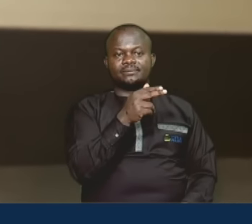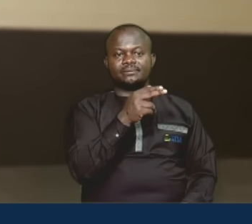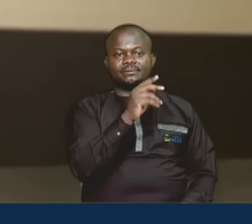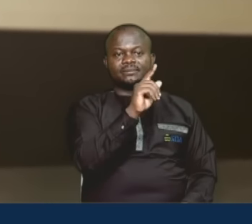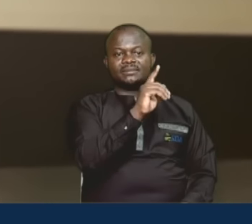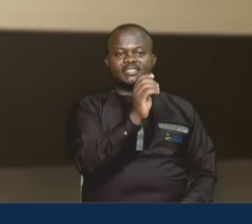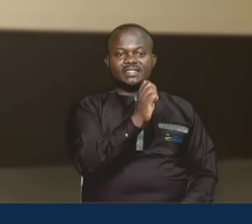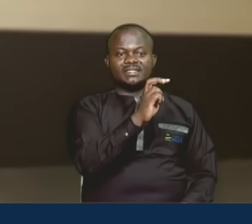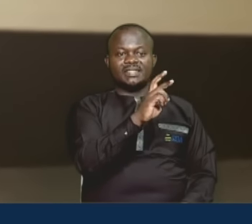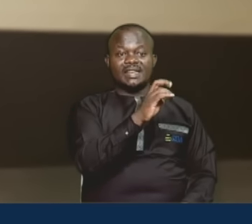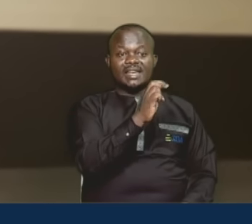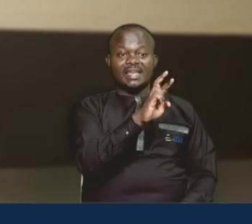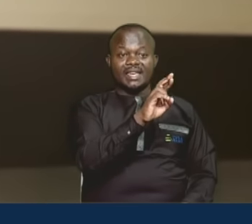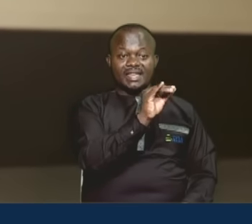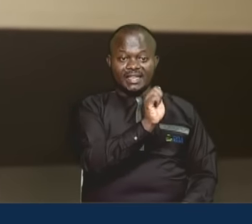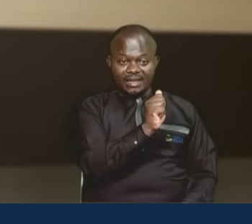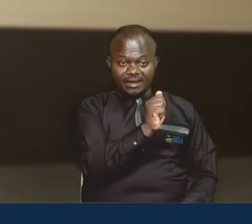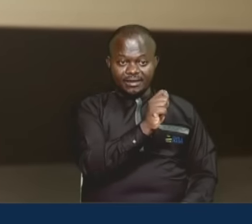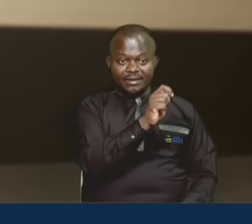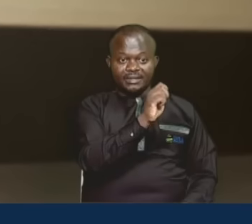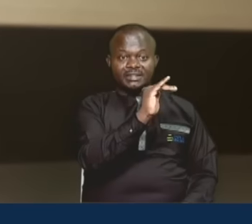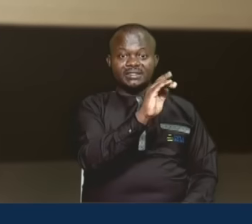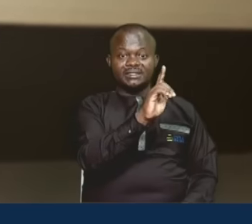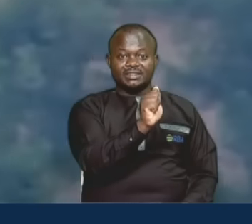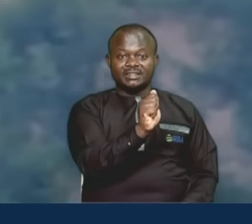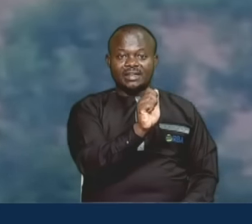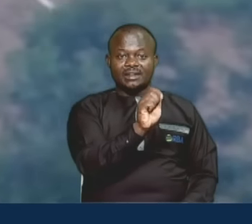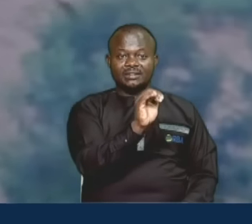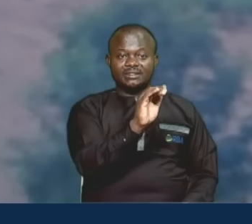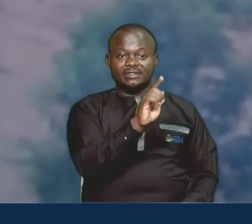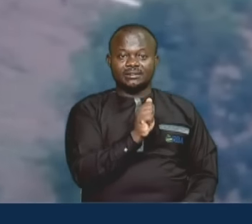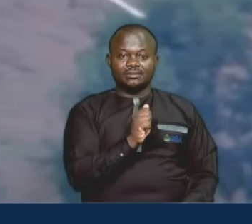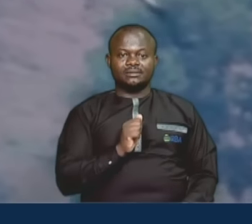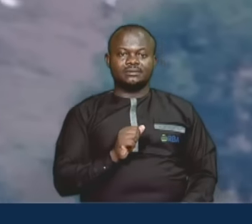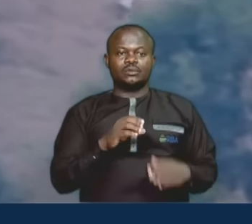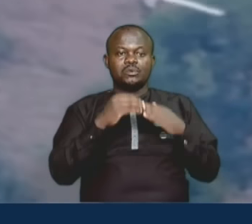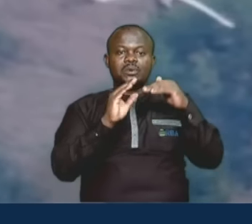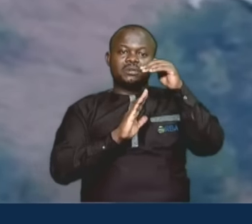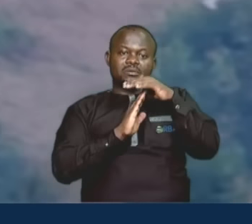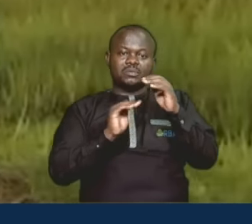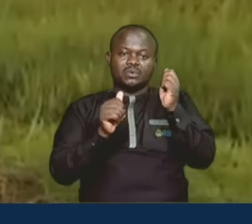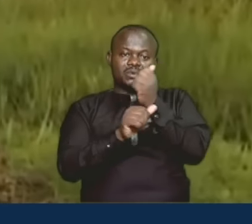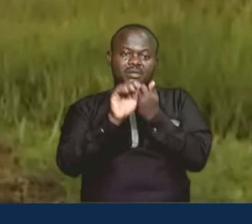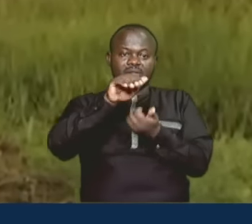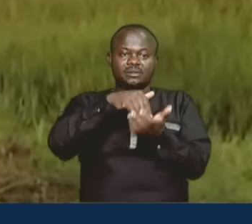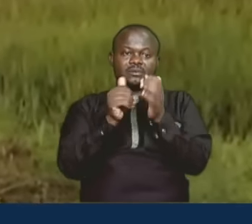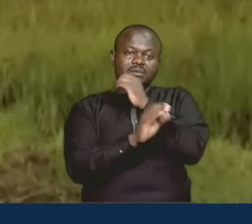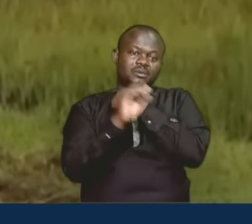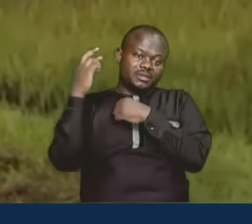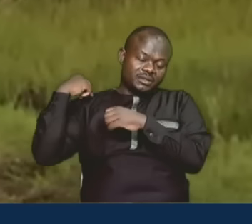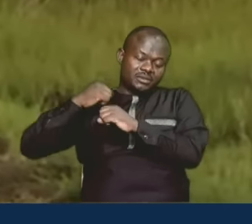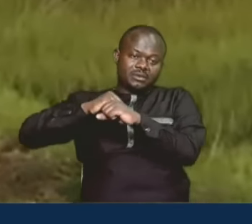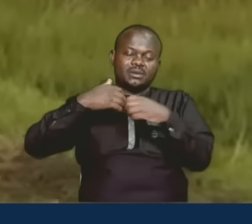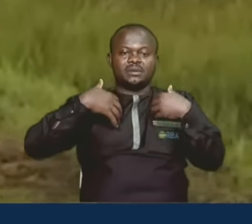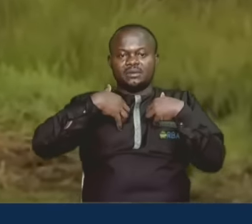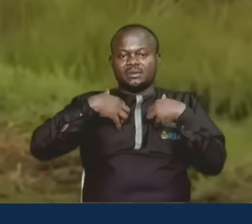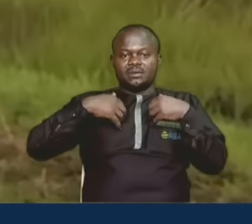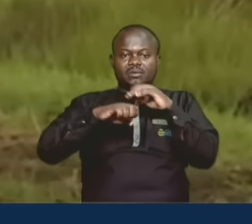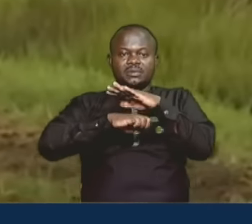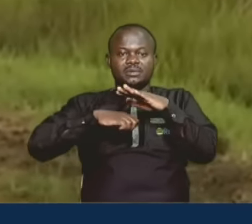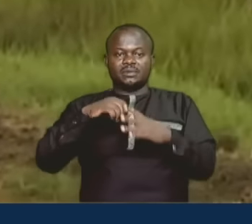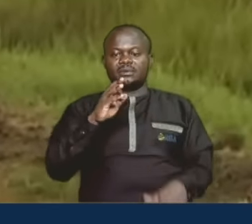Zeneria tridactyla, ni izina scientifique. Umuyobozi mukuru wungirije w'ikigo cy'igihugu gishinzwe kurengera ibidukikije,